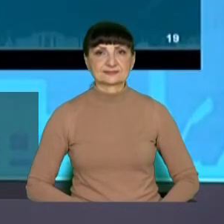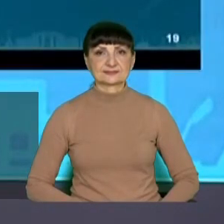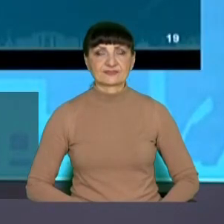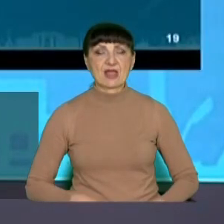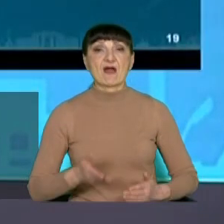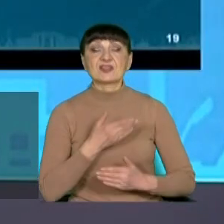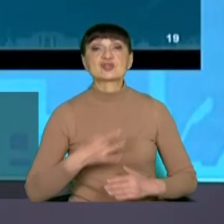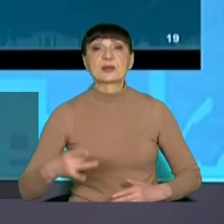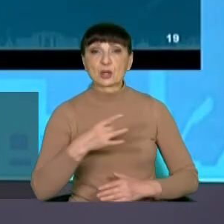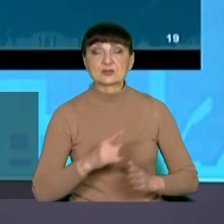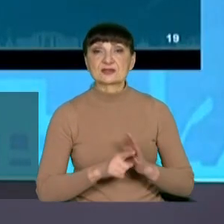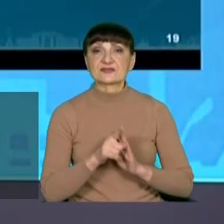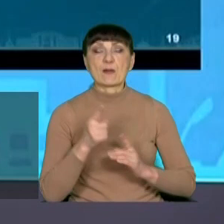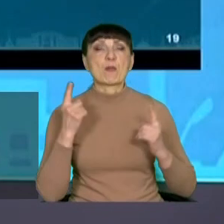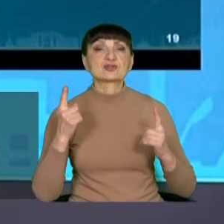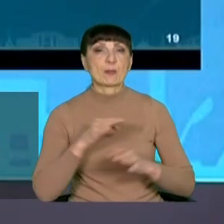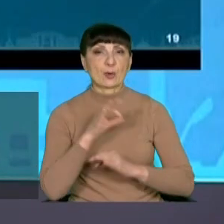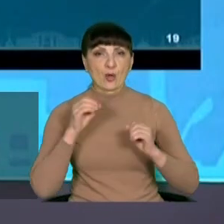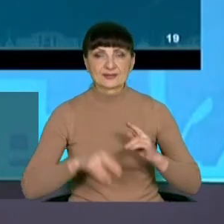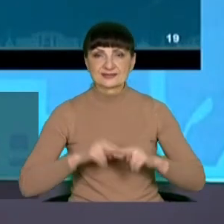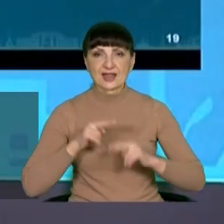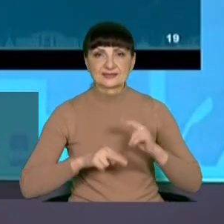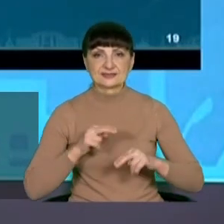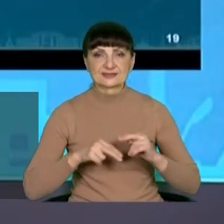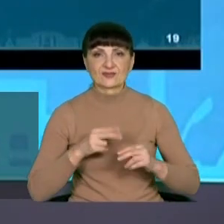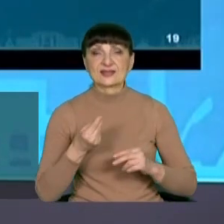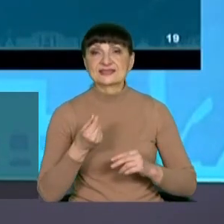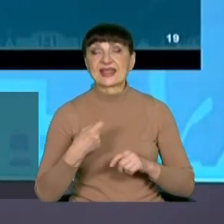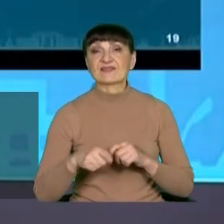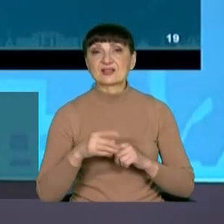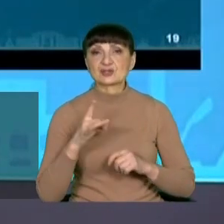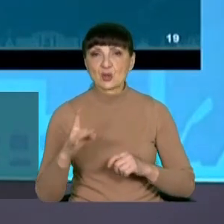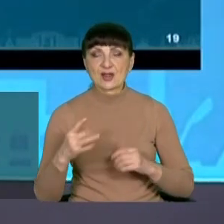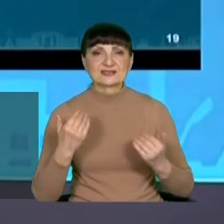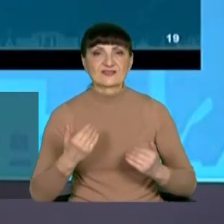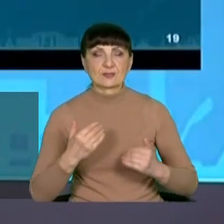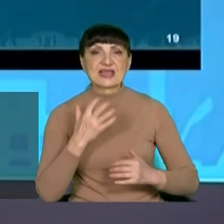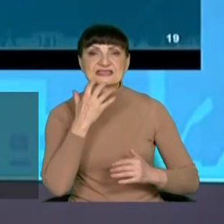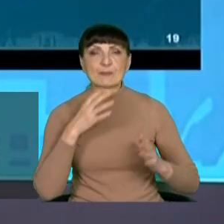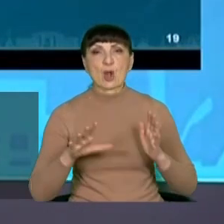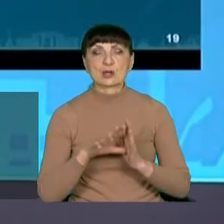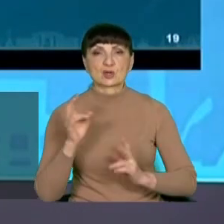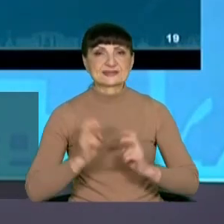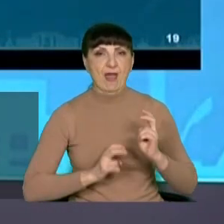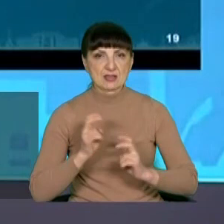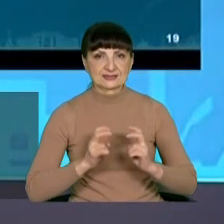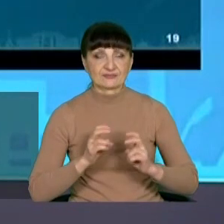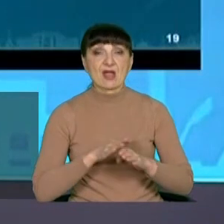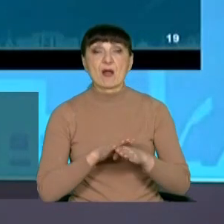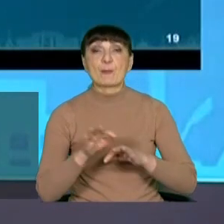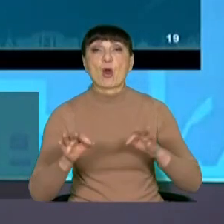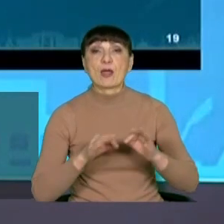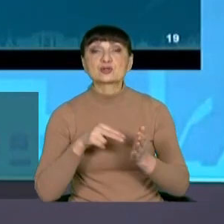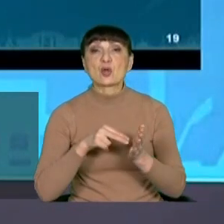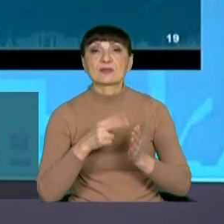В нашем регионе стартовал масштабный проект по строительству на средства инвесторов современной теплоэлектростанции. Реализация проекта